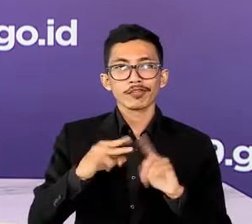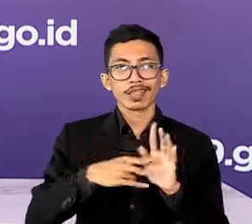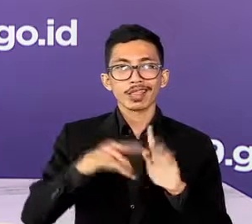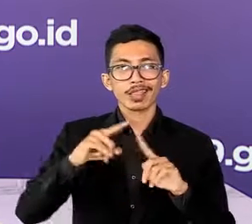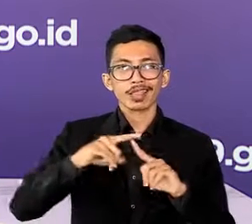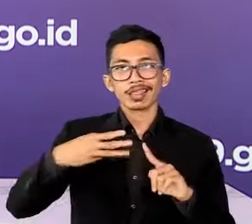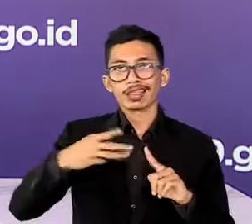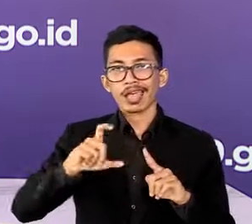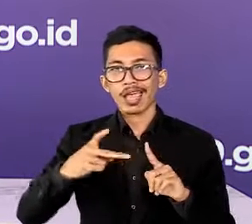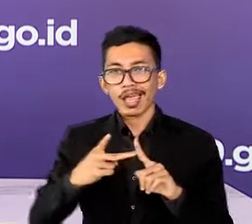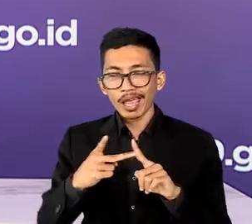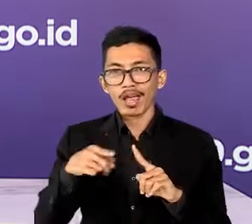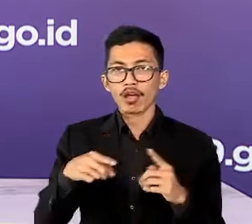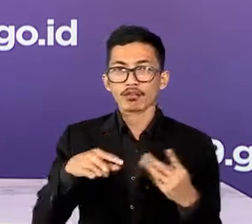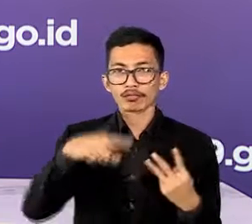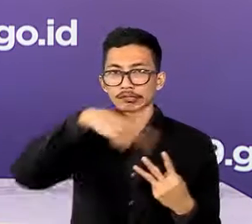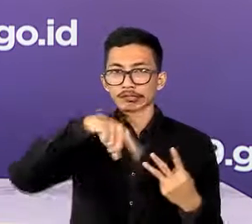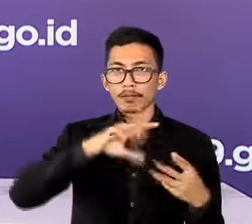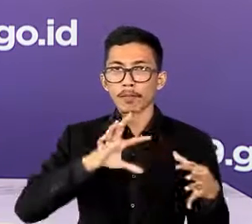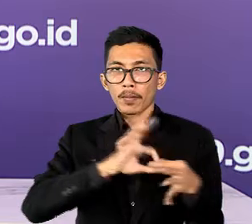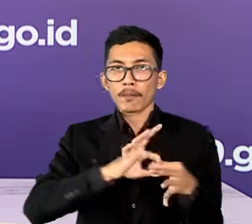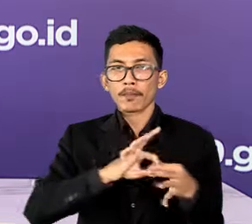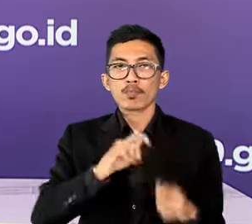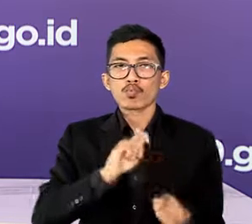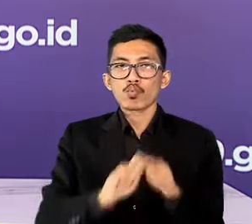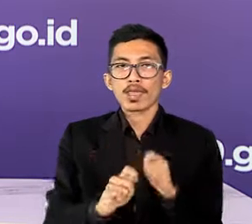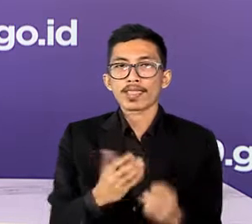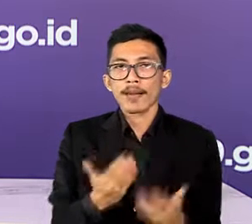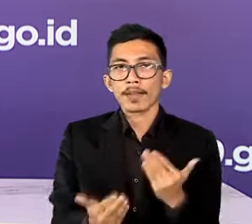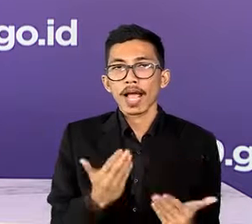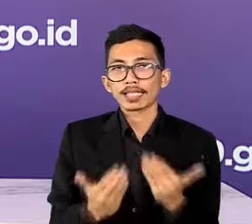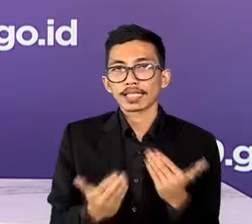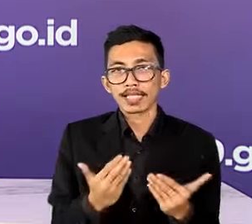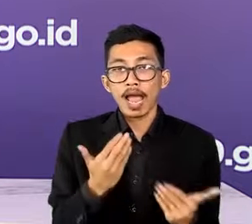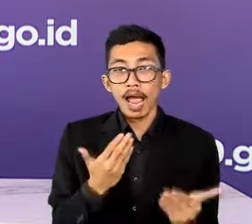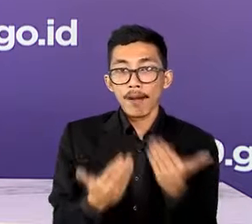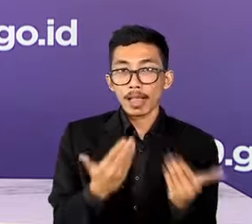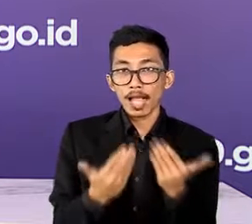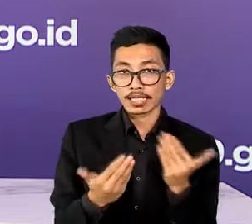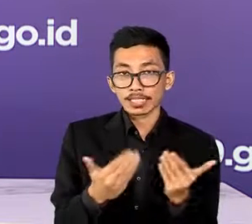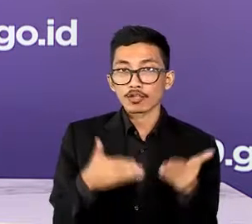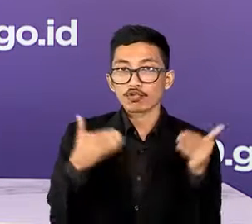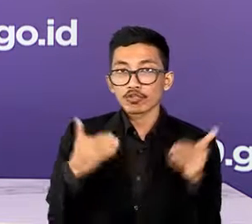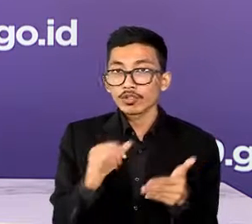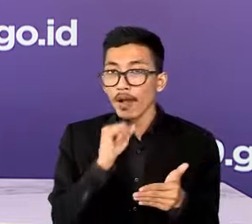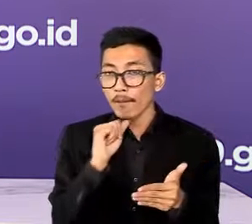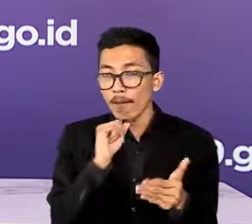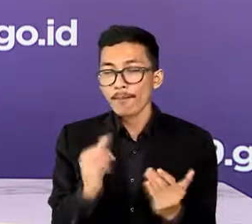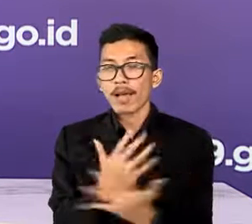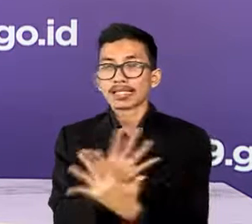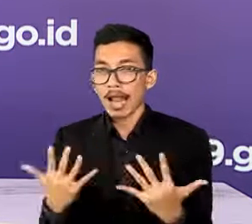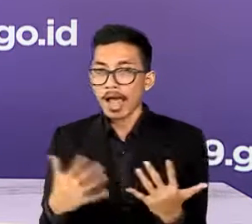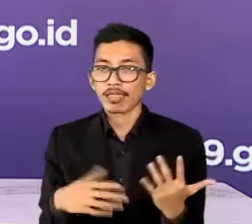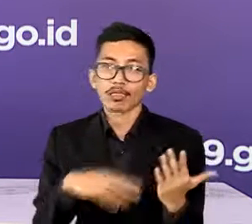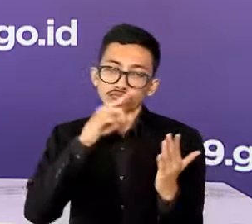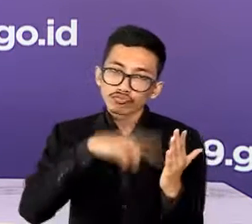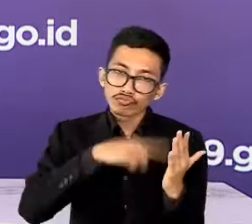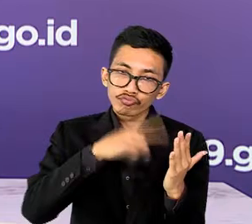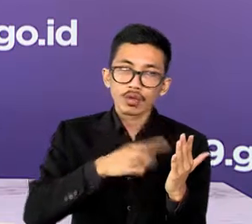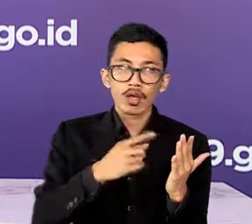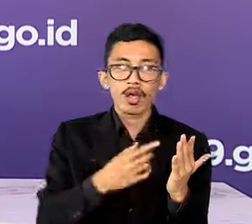untuk menyiapkan aplikasi yang meningkatkan layanan kepada penerima manfaat sekaligus menjadi alat kontrol